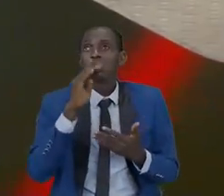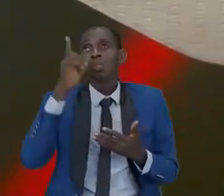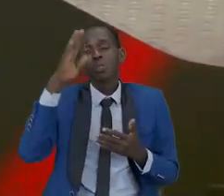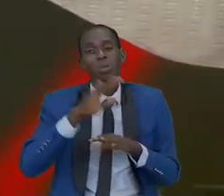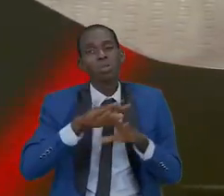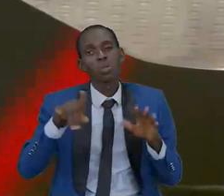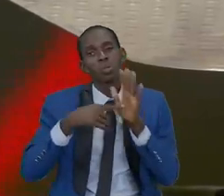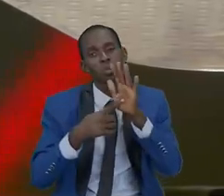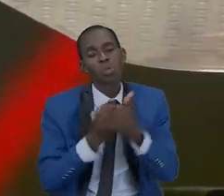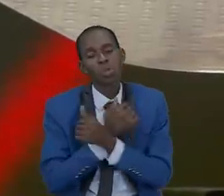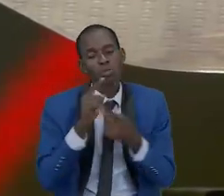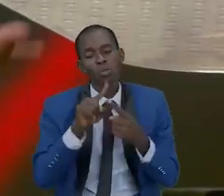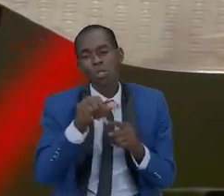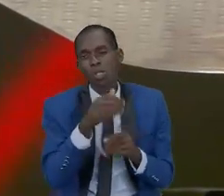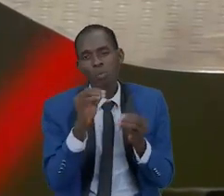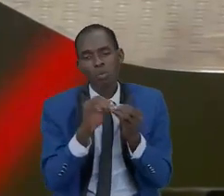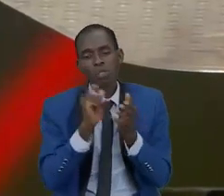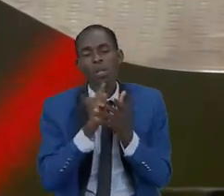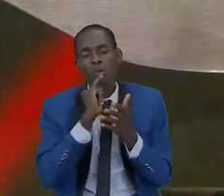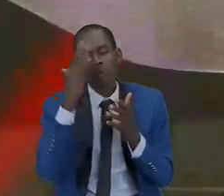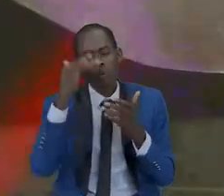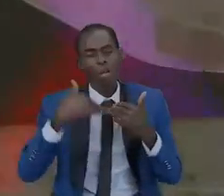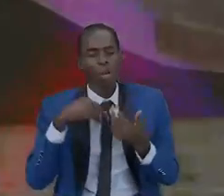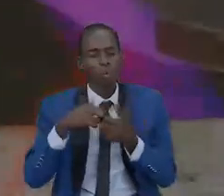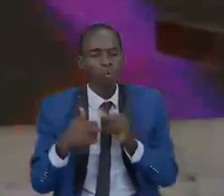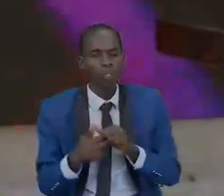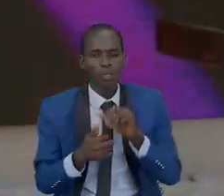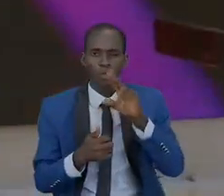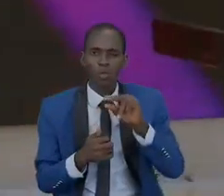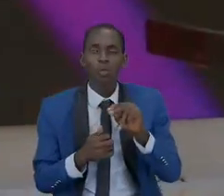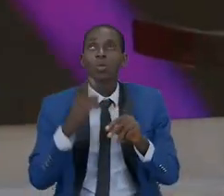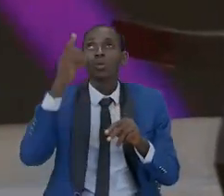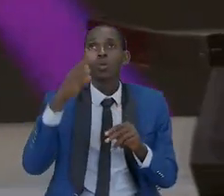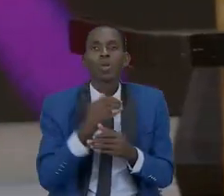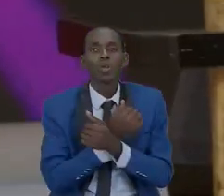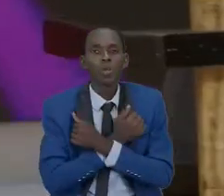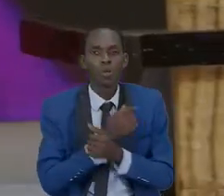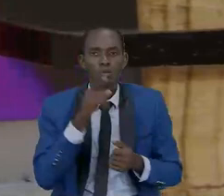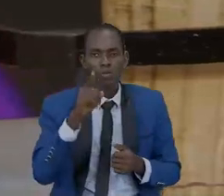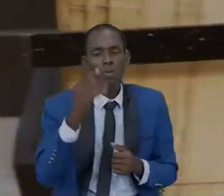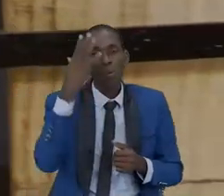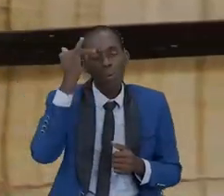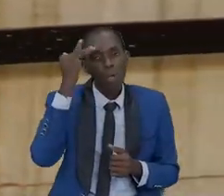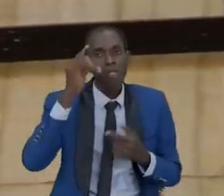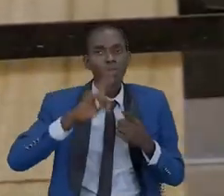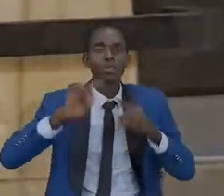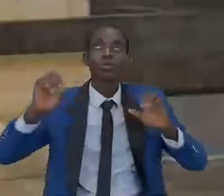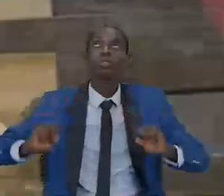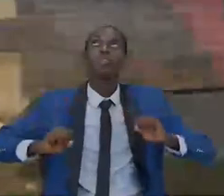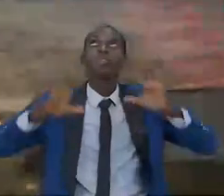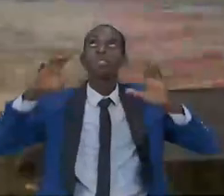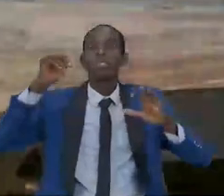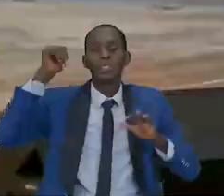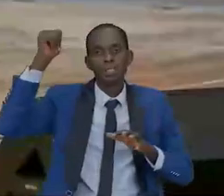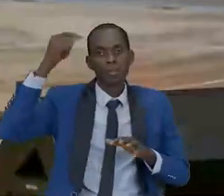à une même plus il m'a aimé pourquoi ce n'est pas il m'a aimé et qui s'est livré lui-même pour moi